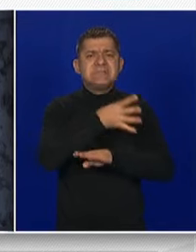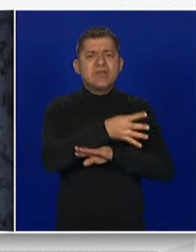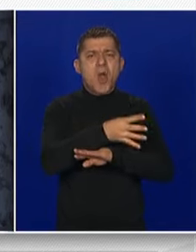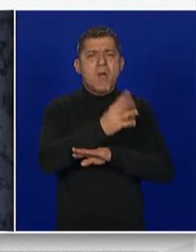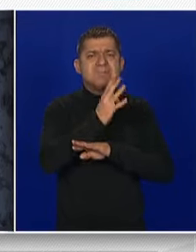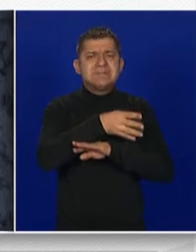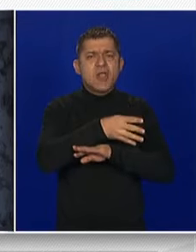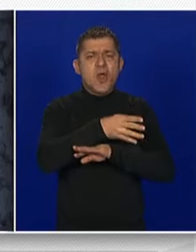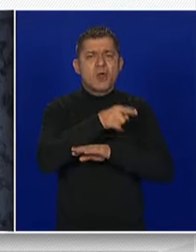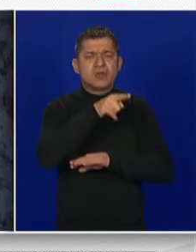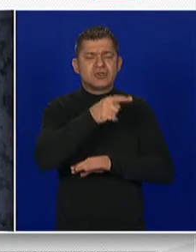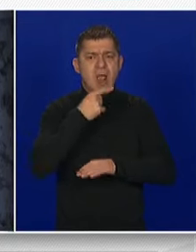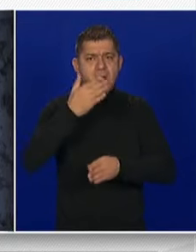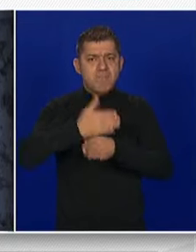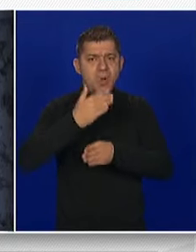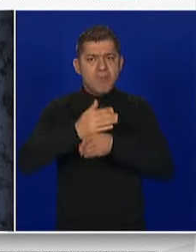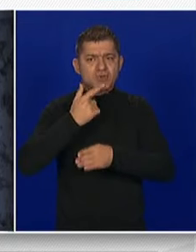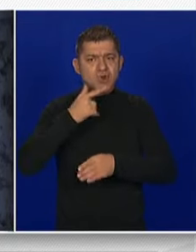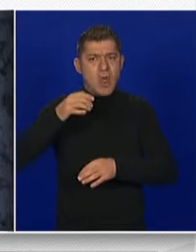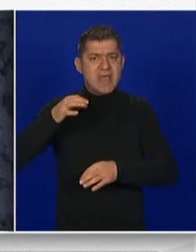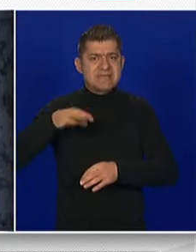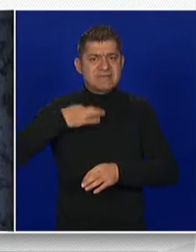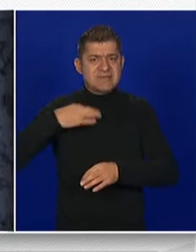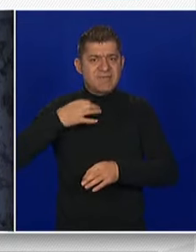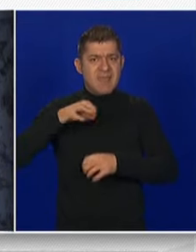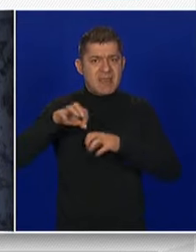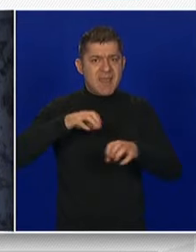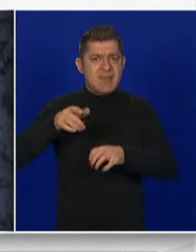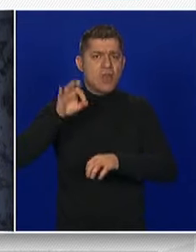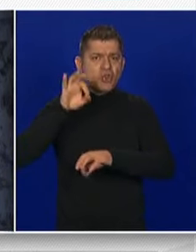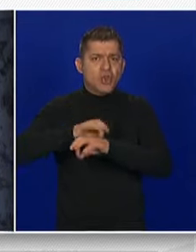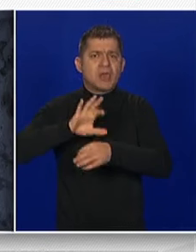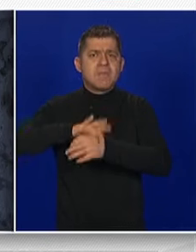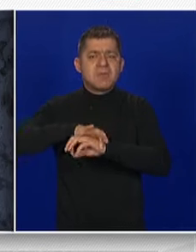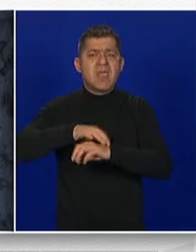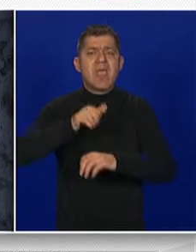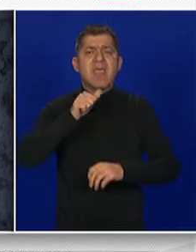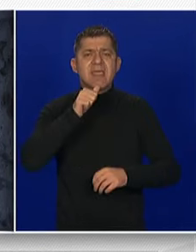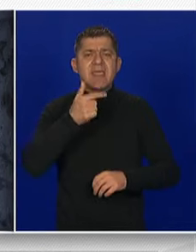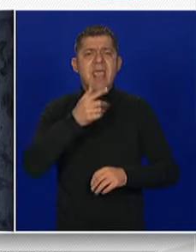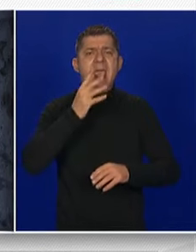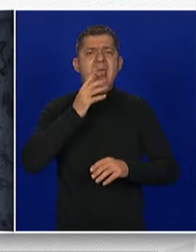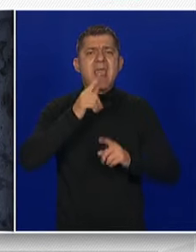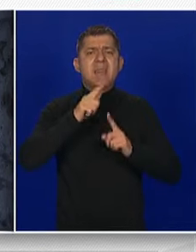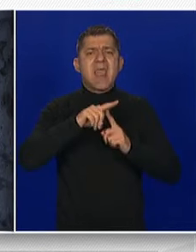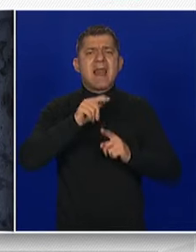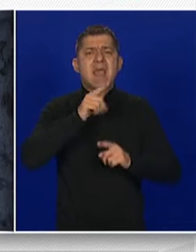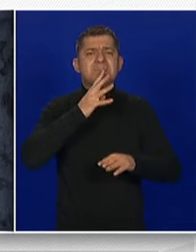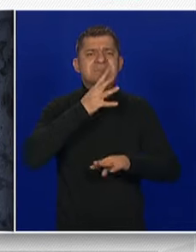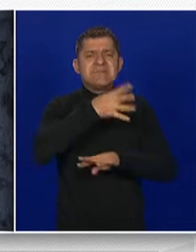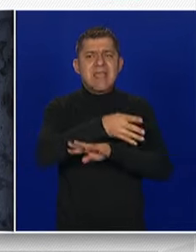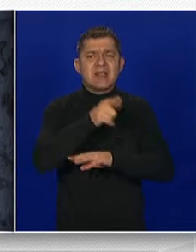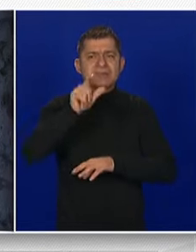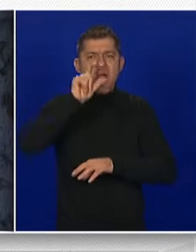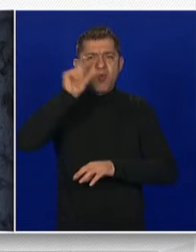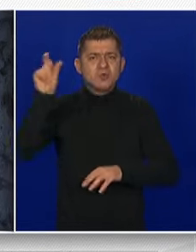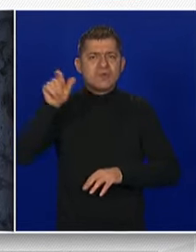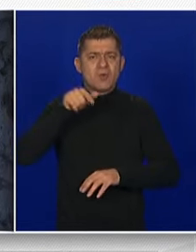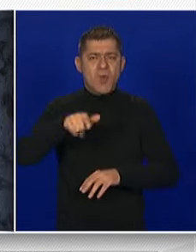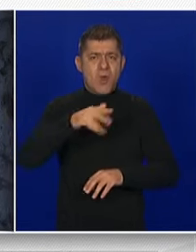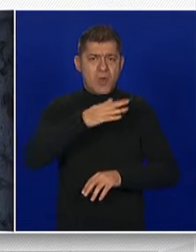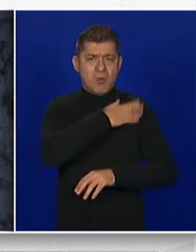pomoć zdravstvenim djelatnicima, ali isto tako omogućena je telepsihijatrija za sve one druge zdravstvene ustanove u Republici